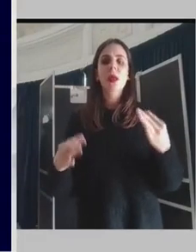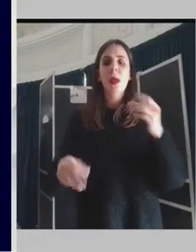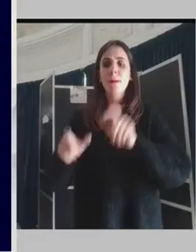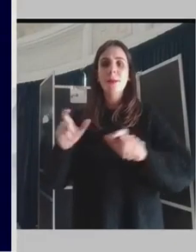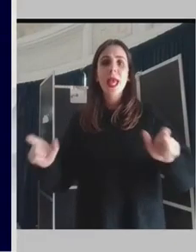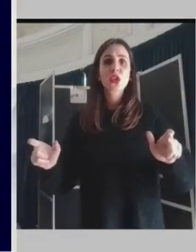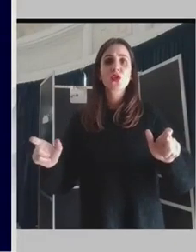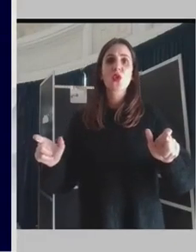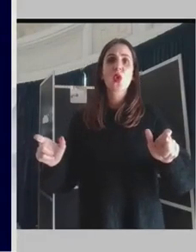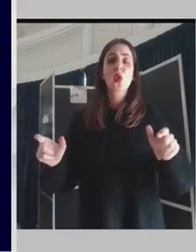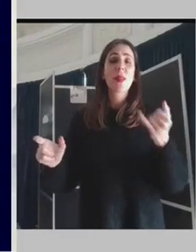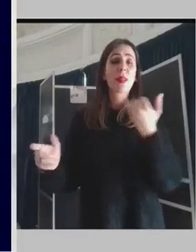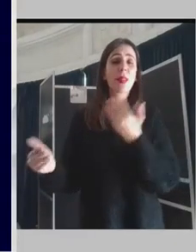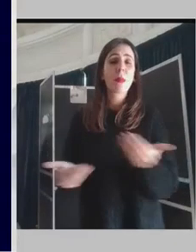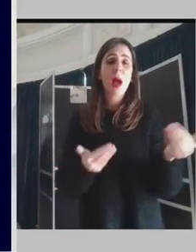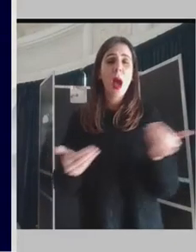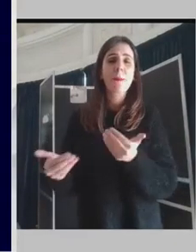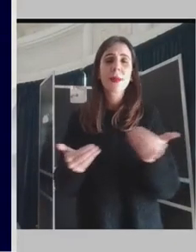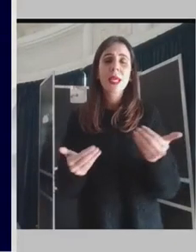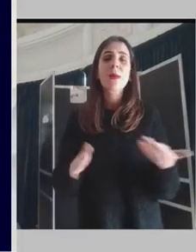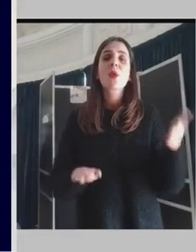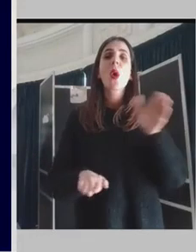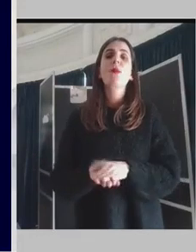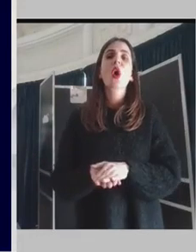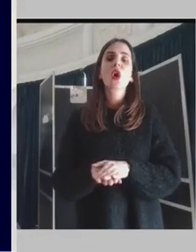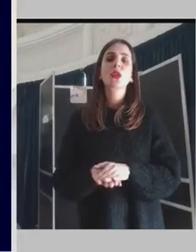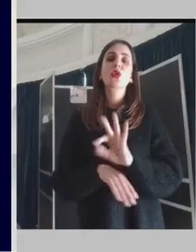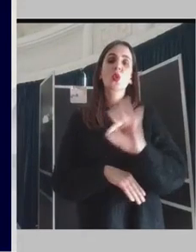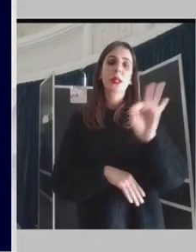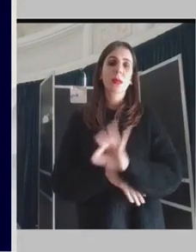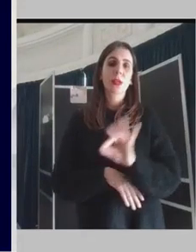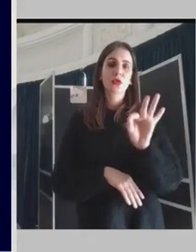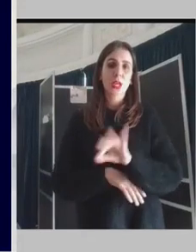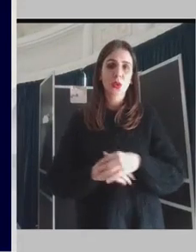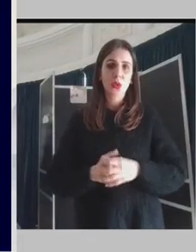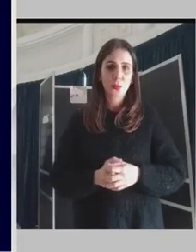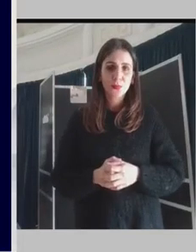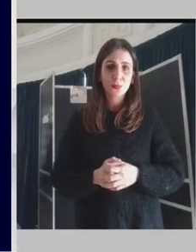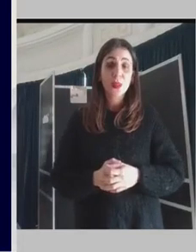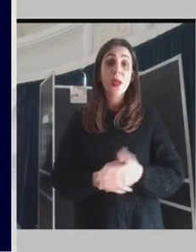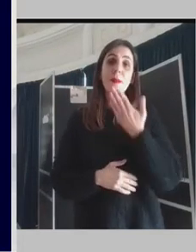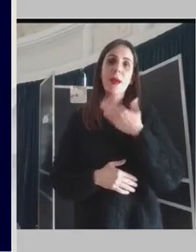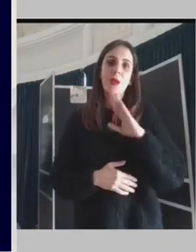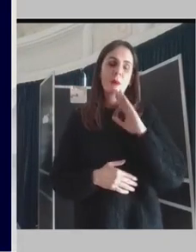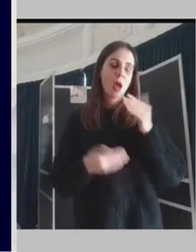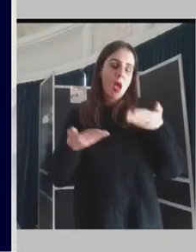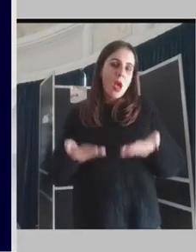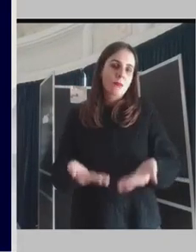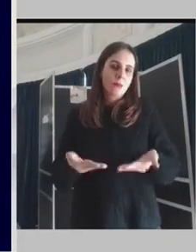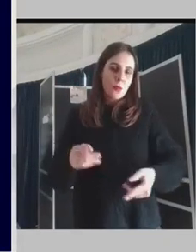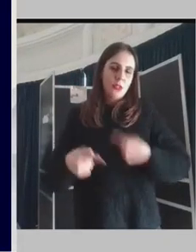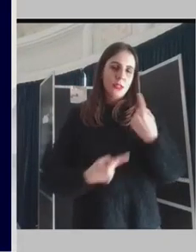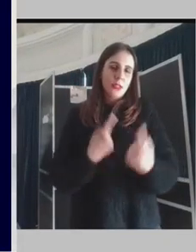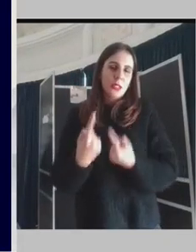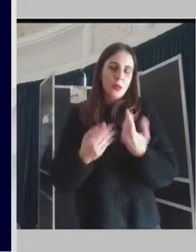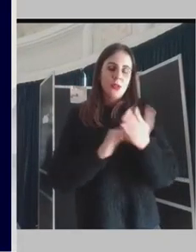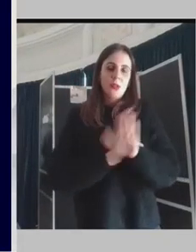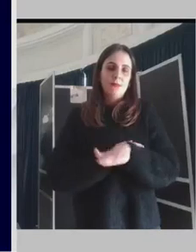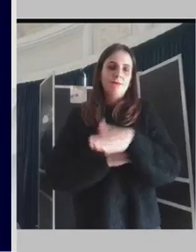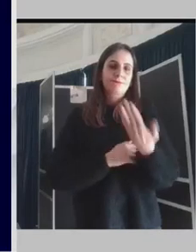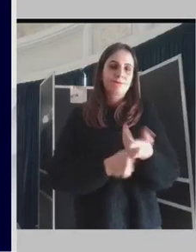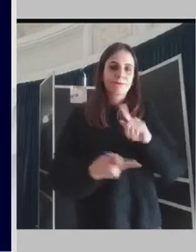mortalità infantile del 50%. Fortunatamente non è più così, grazie al fatto